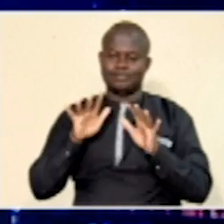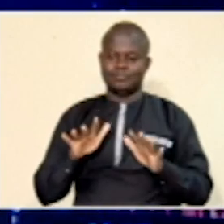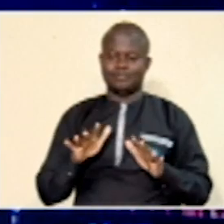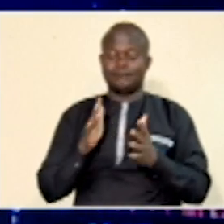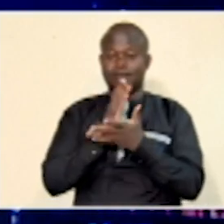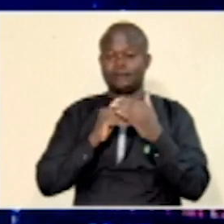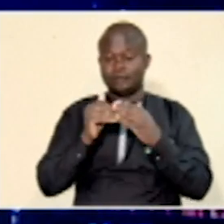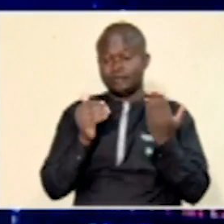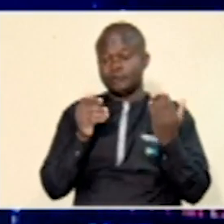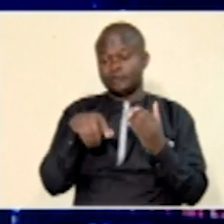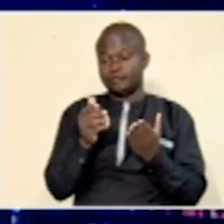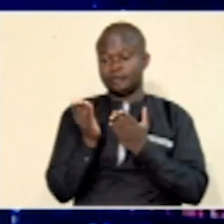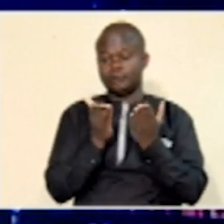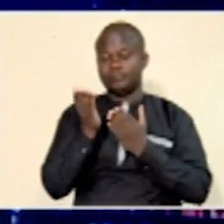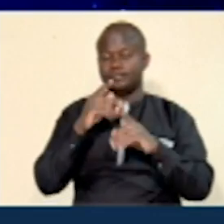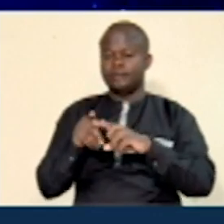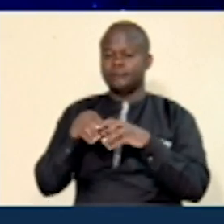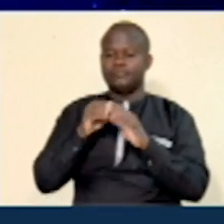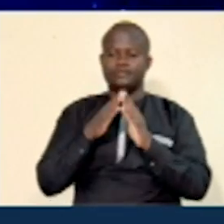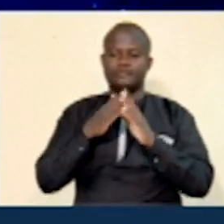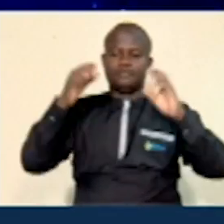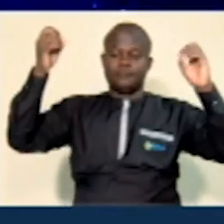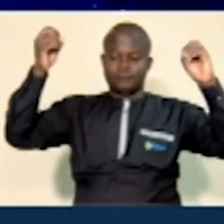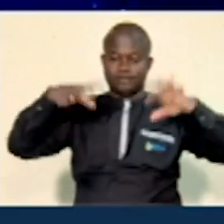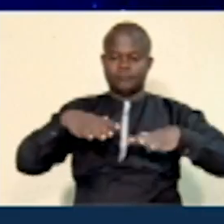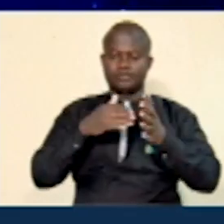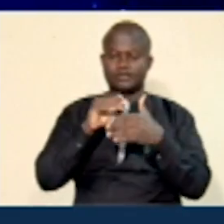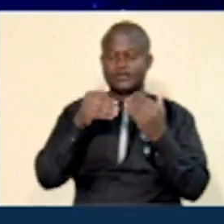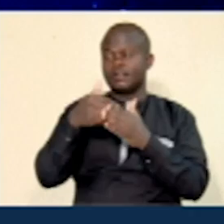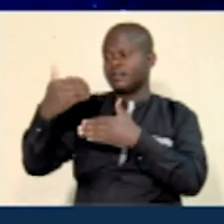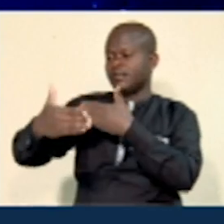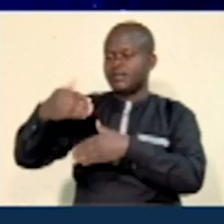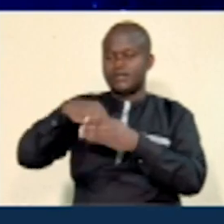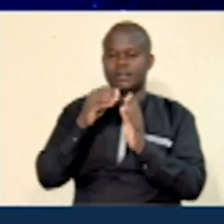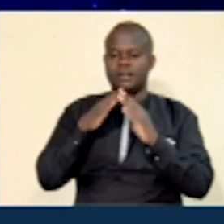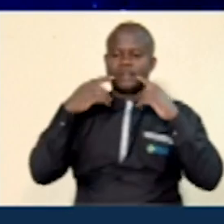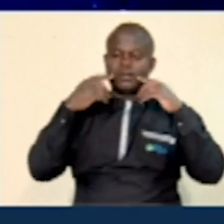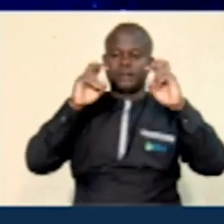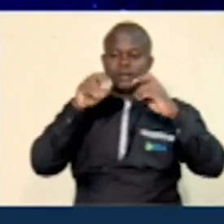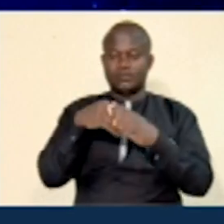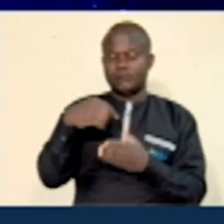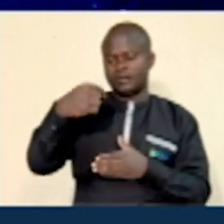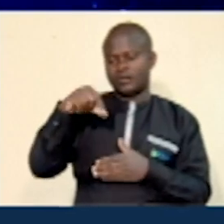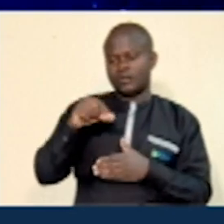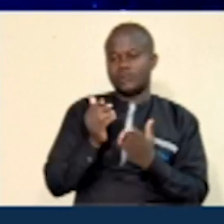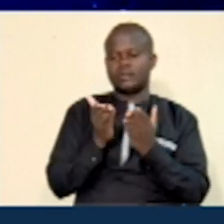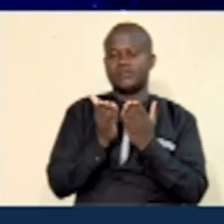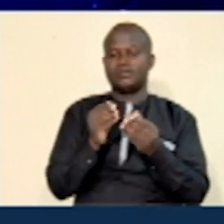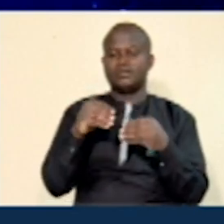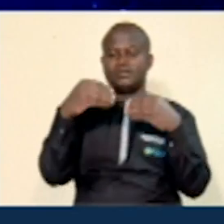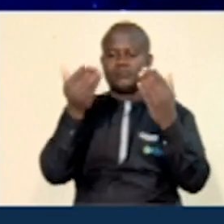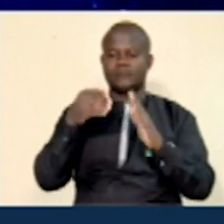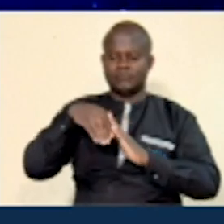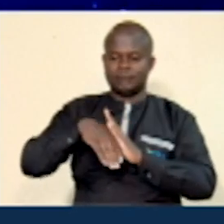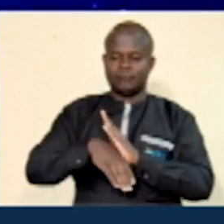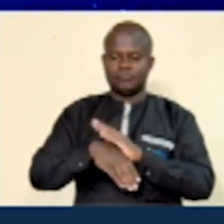ko ari bamwe mu bakeneye serivisi zitandukanye mu mujyi wa Kigali ndetse no mu nkengero z'uyu mujyi bavuga ko ireme rya serivisi bahabwa